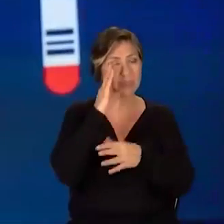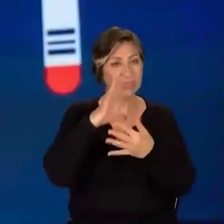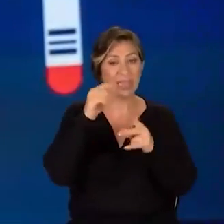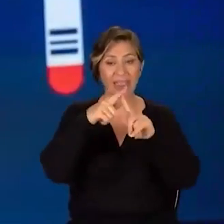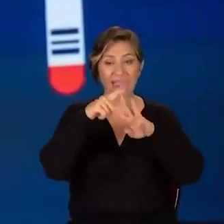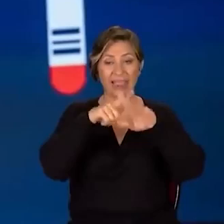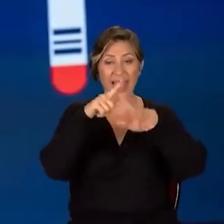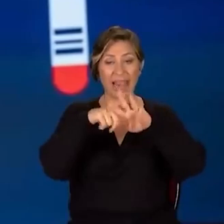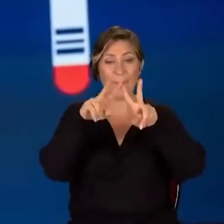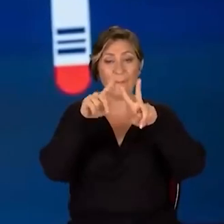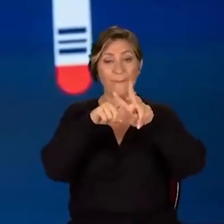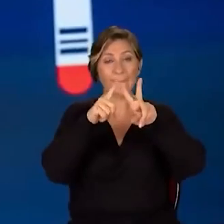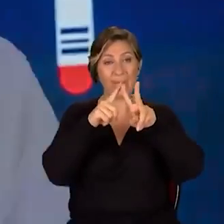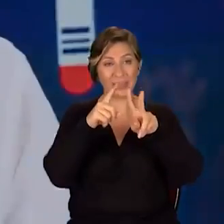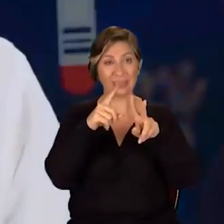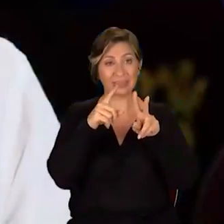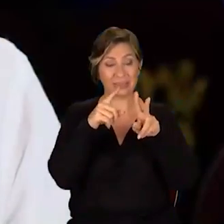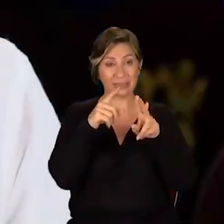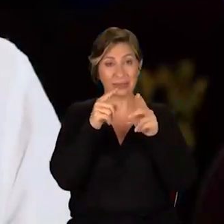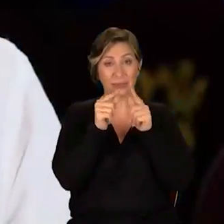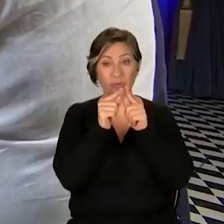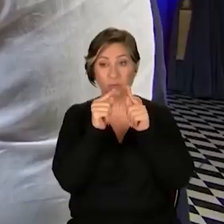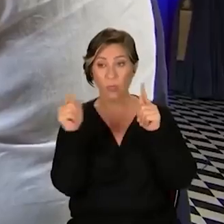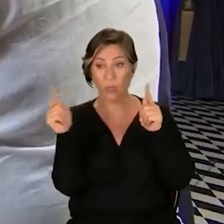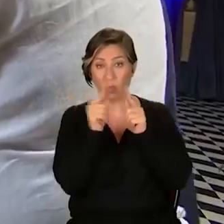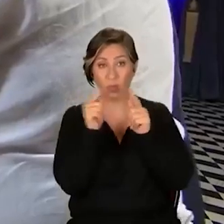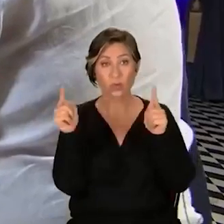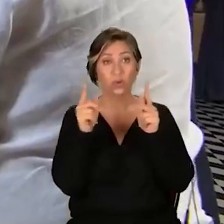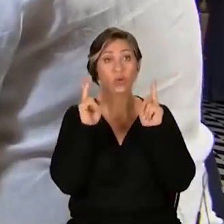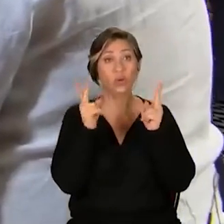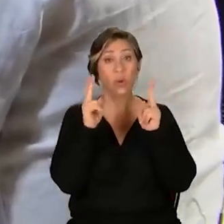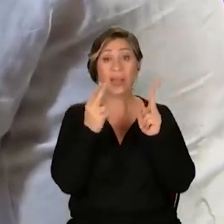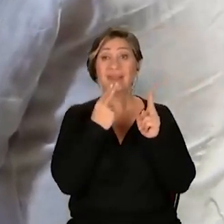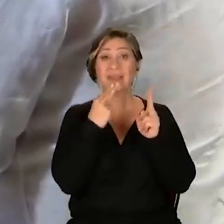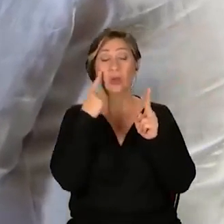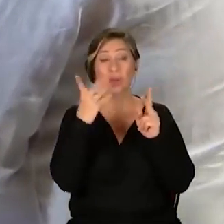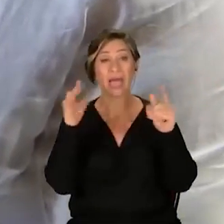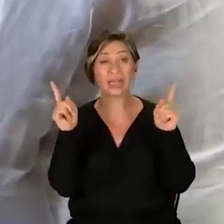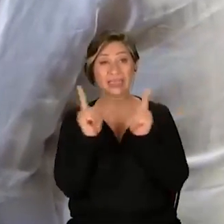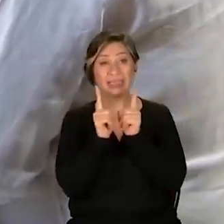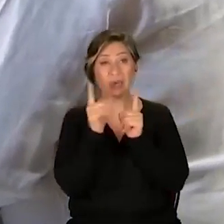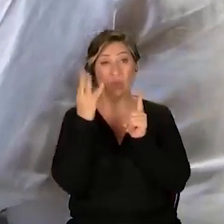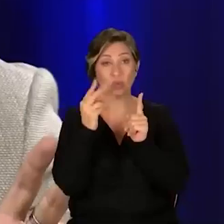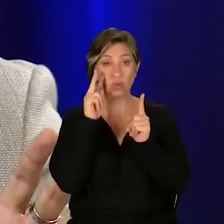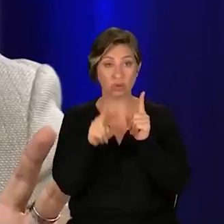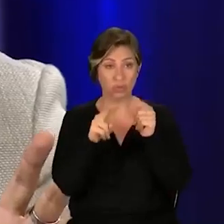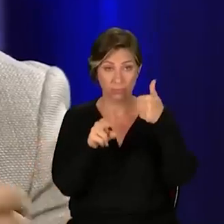telomer boyunda, yani çocukları travmaya uğramış insanların telomer boyunun normal kadınlara göre daha kısa olduğunu gösterdi. Bu